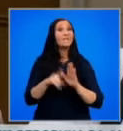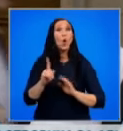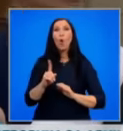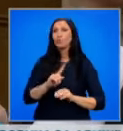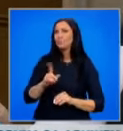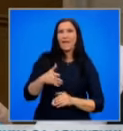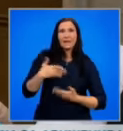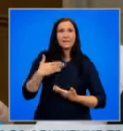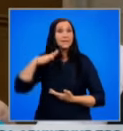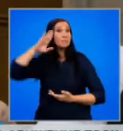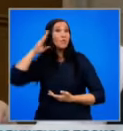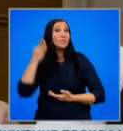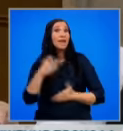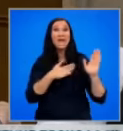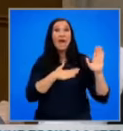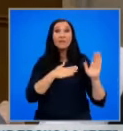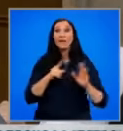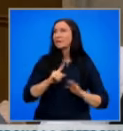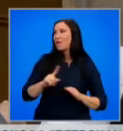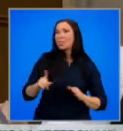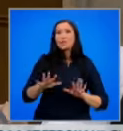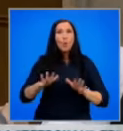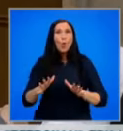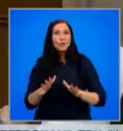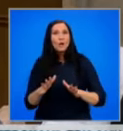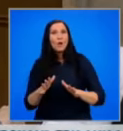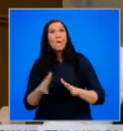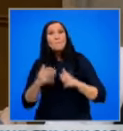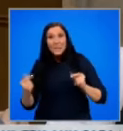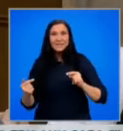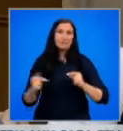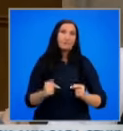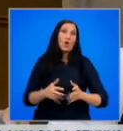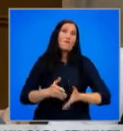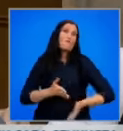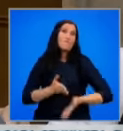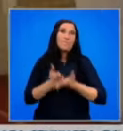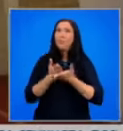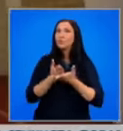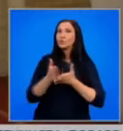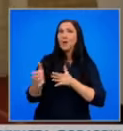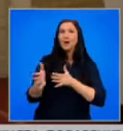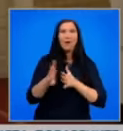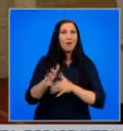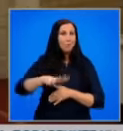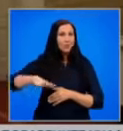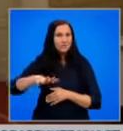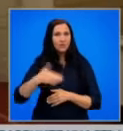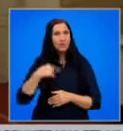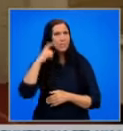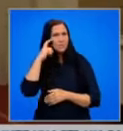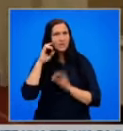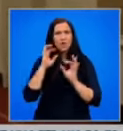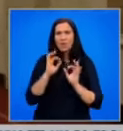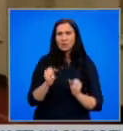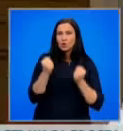иска да изпълни тази клетва за нещо, което безспорно е в изключителна помощ на обществото. Аз мисля, че